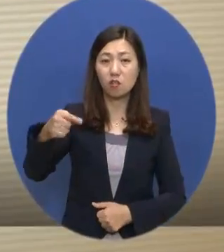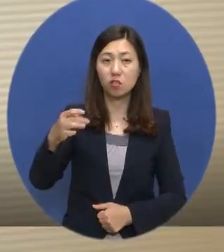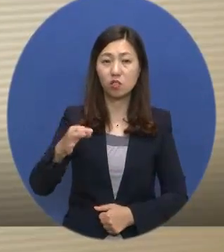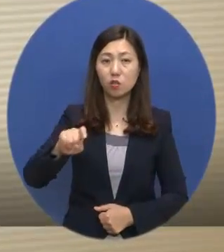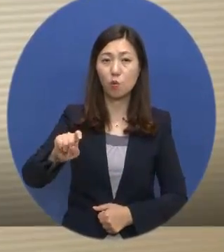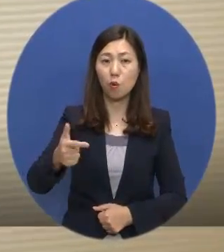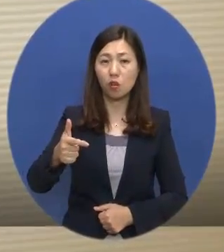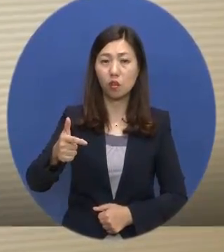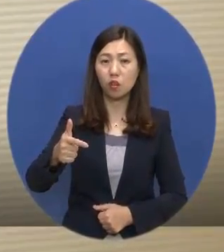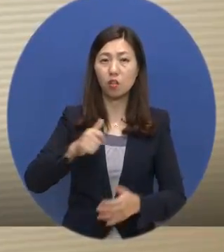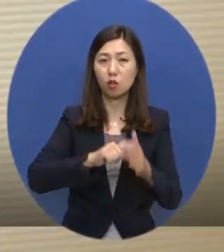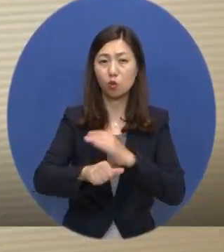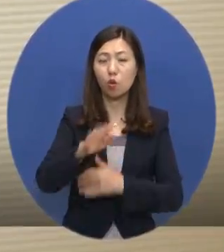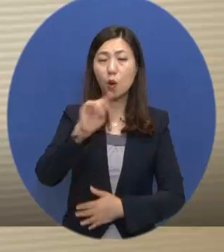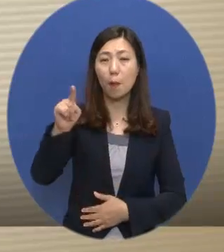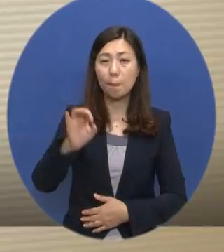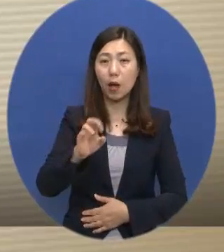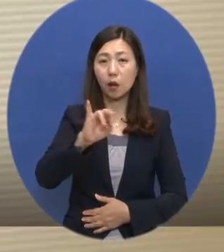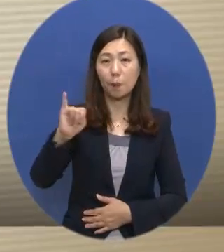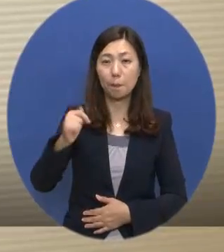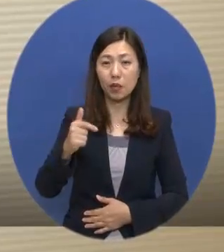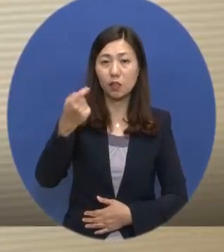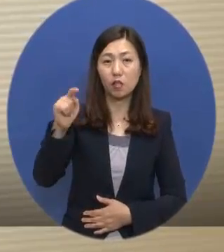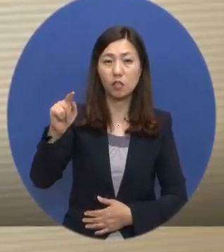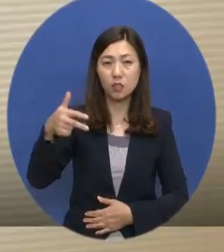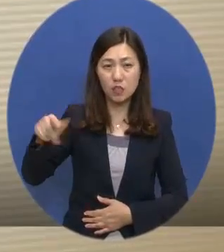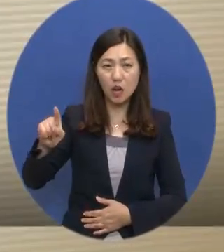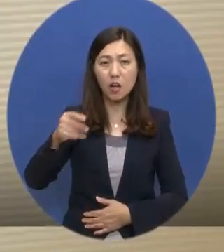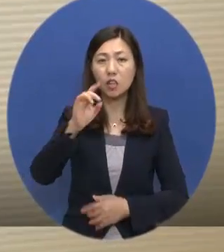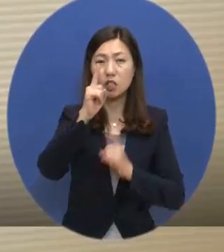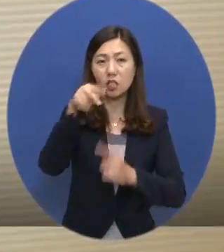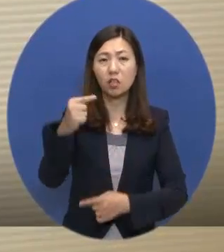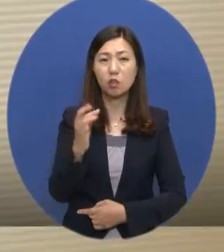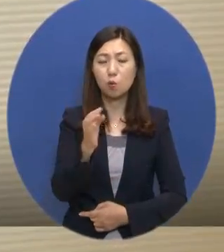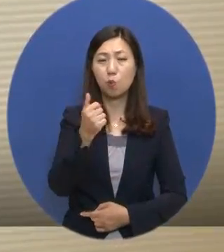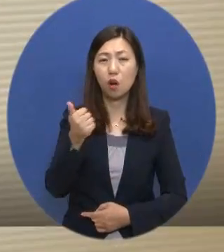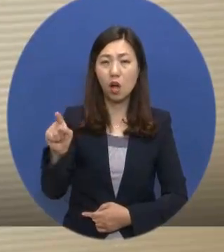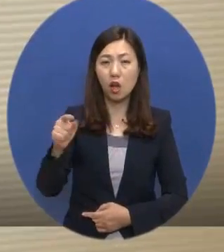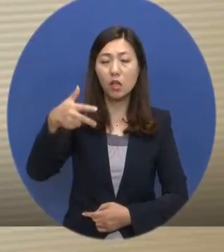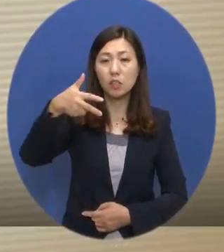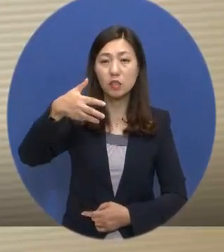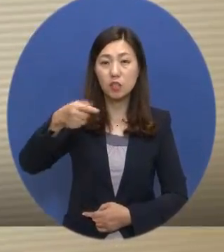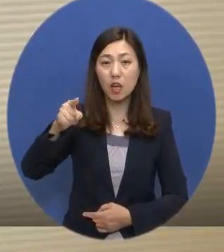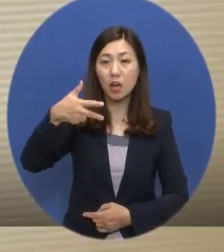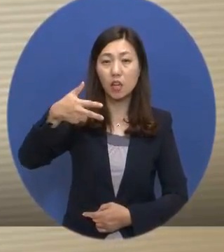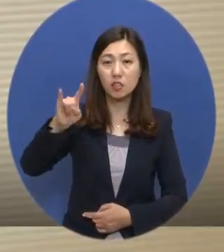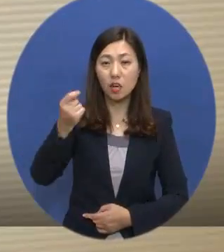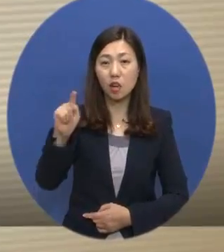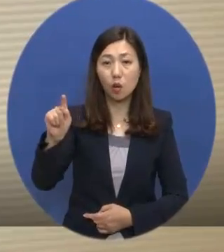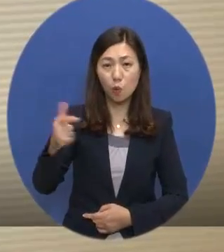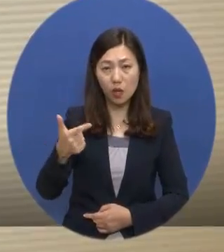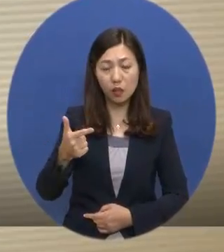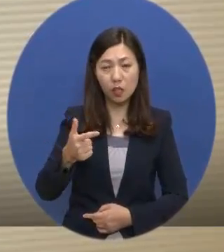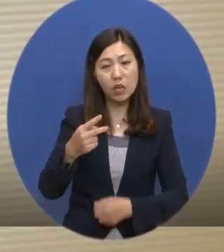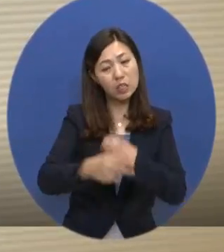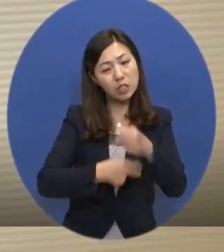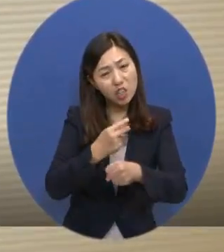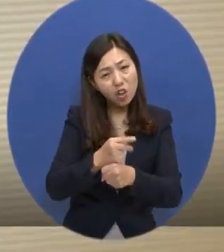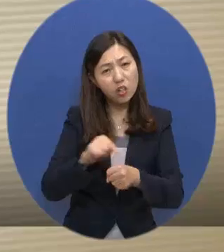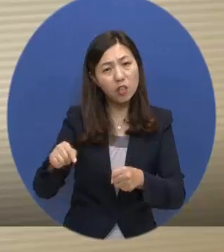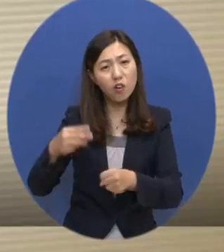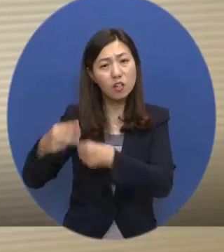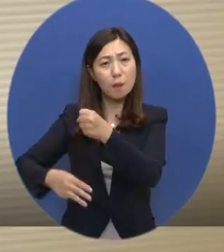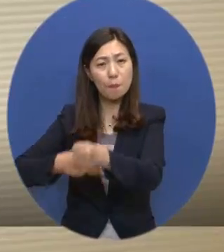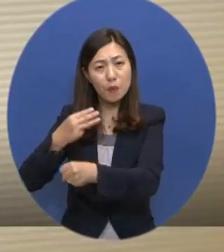박민재 선수, 이동환 선수, 차지관 선수, 손석 선수 지금 짧게는 2년, 길게는 3년을 준비해서 이제 200일이 좀